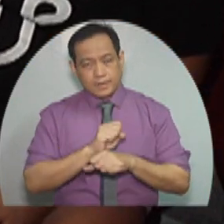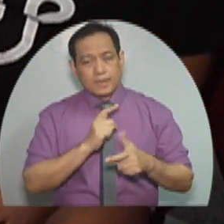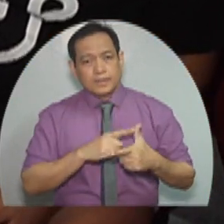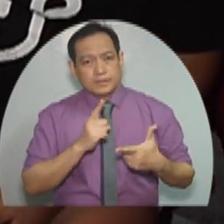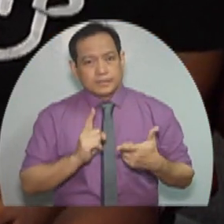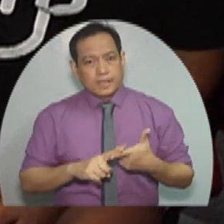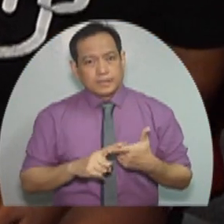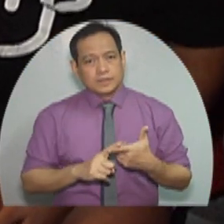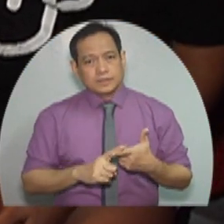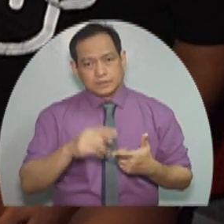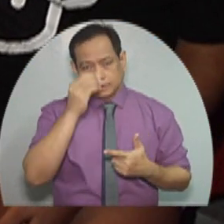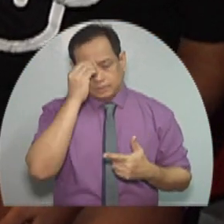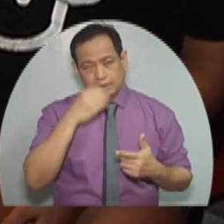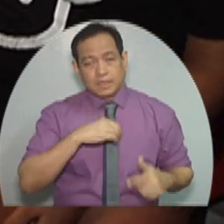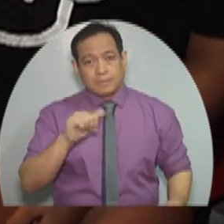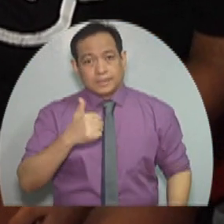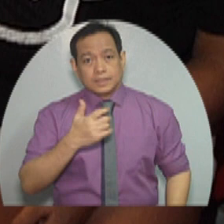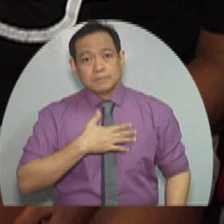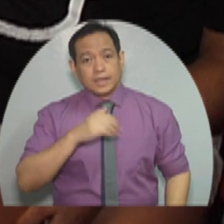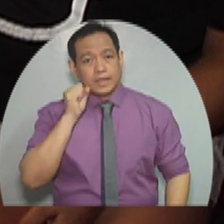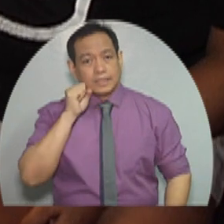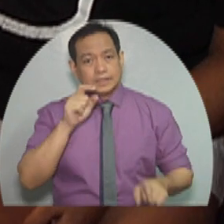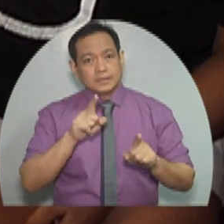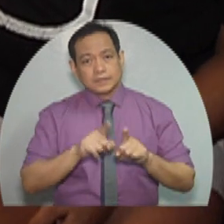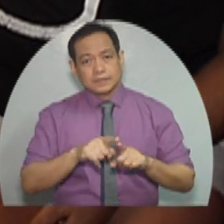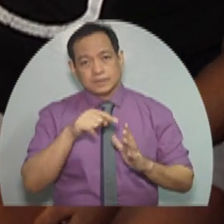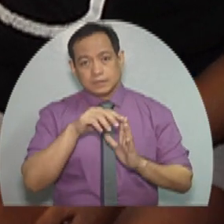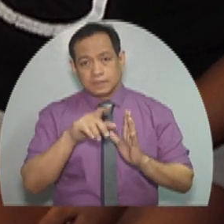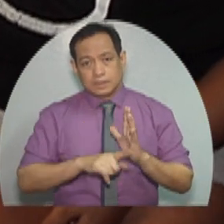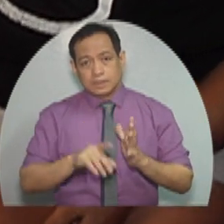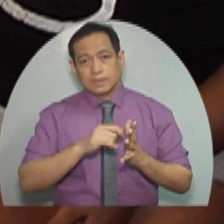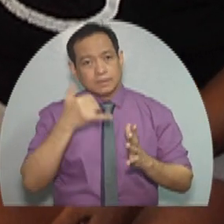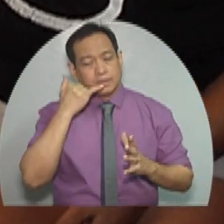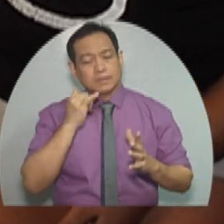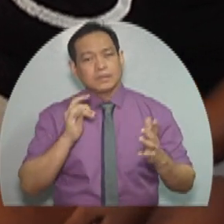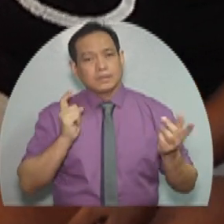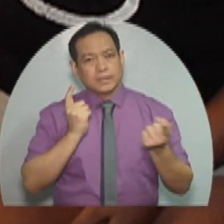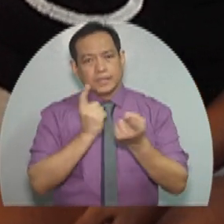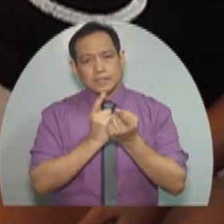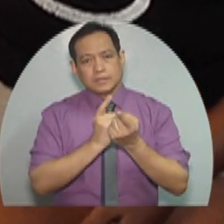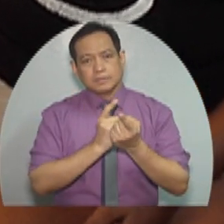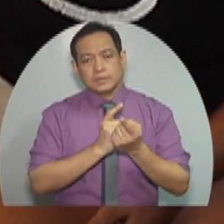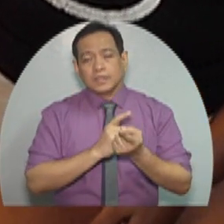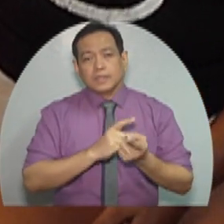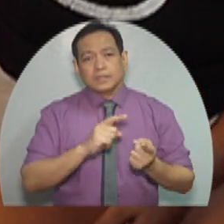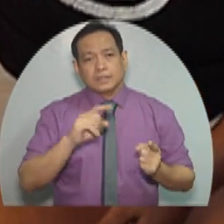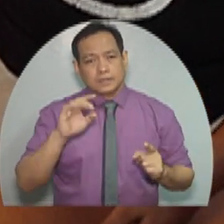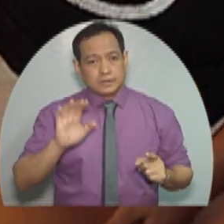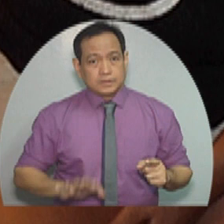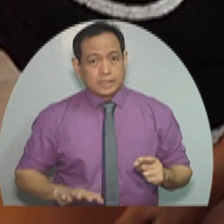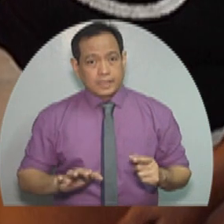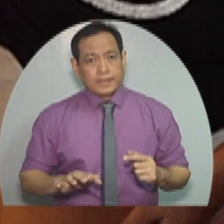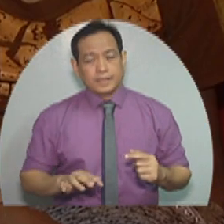nung October 10, tumawag po yung hipag ko. Sabi niya, Inday, salubungin mo si Sanggol kasi Sanggol